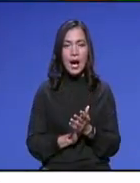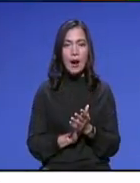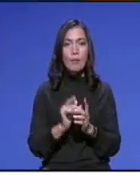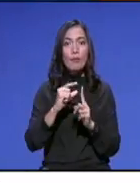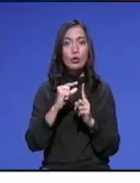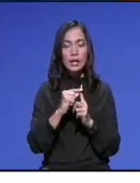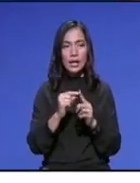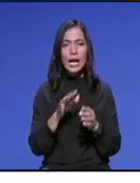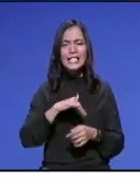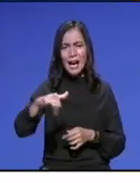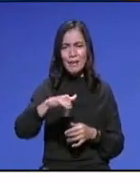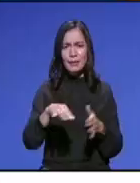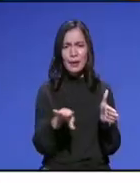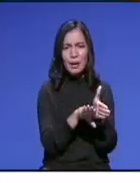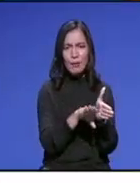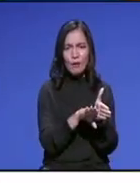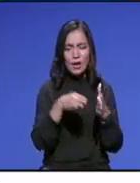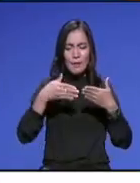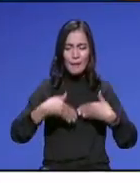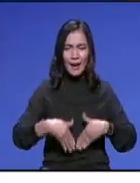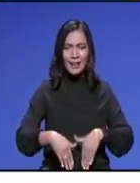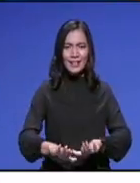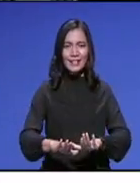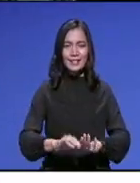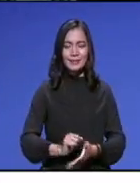dengan nama pelabuhan tempat si bayi mungil ini dilahirkan.